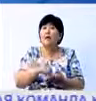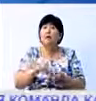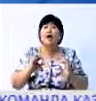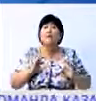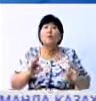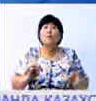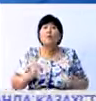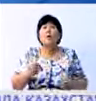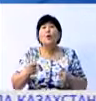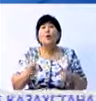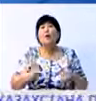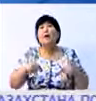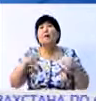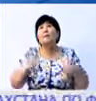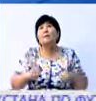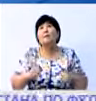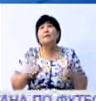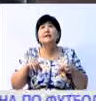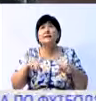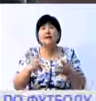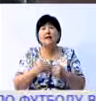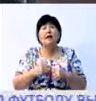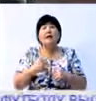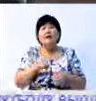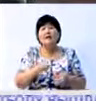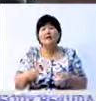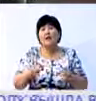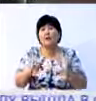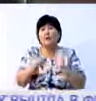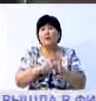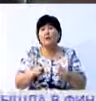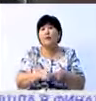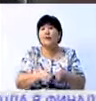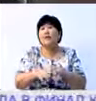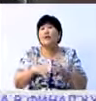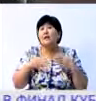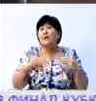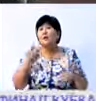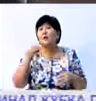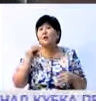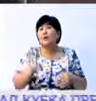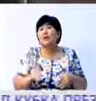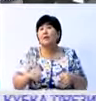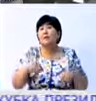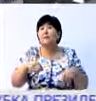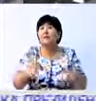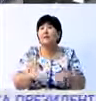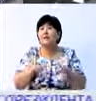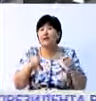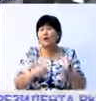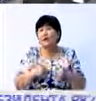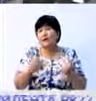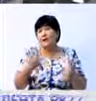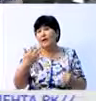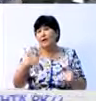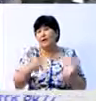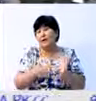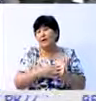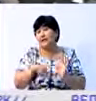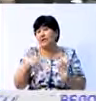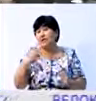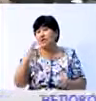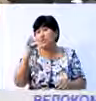прокуратуры и управления правовой статистики. За полгода в регионе зарегистрировано свыше 3000 правонарушений.